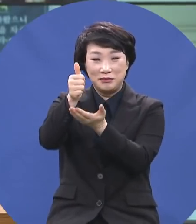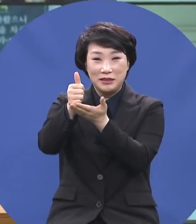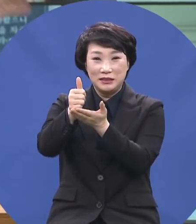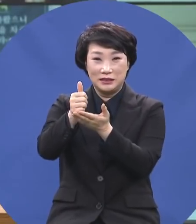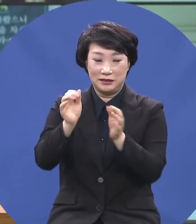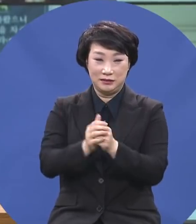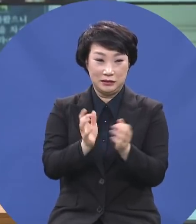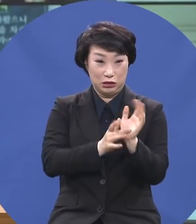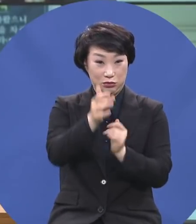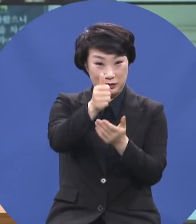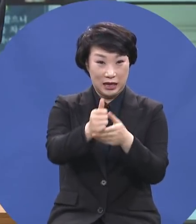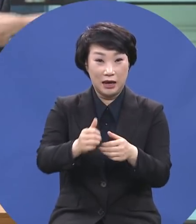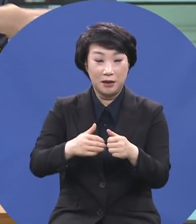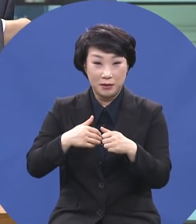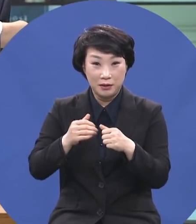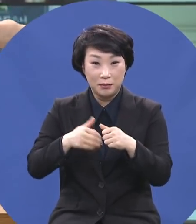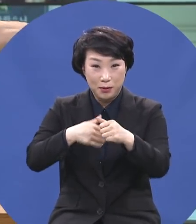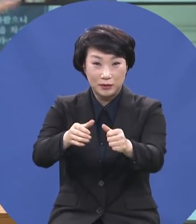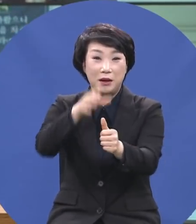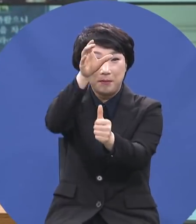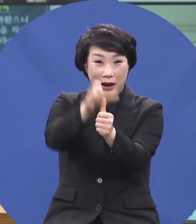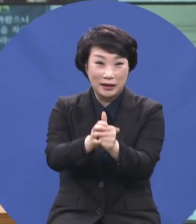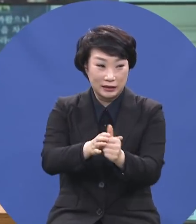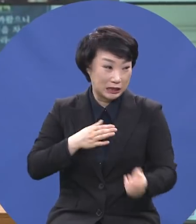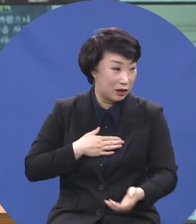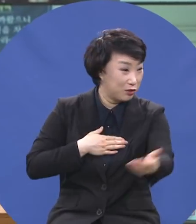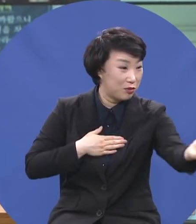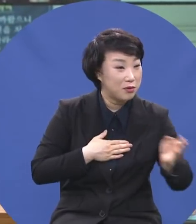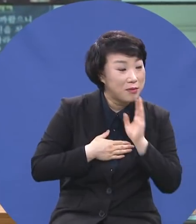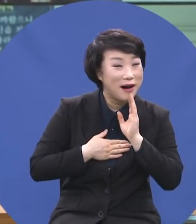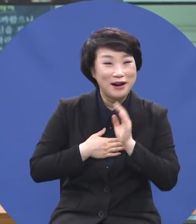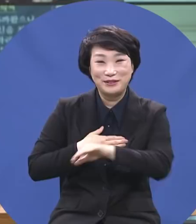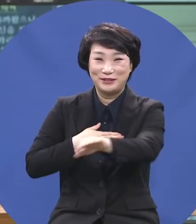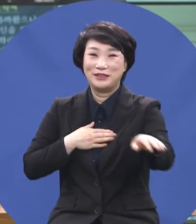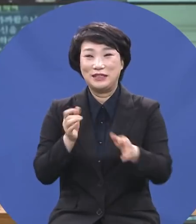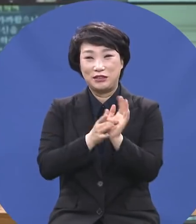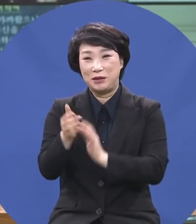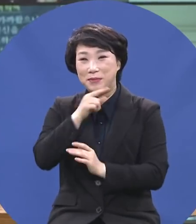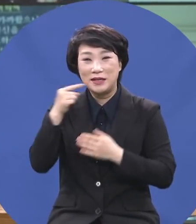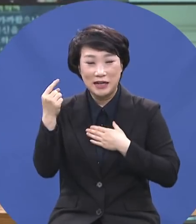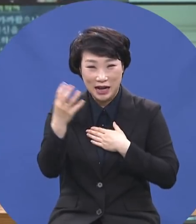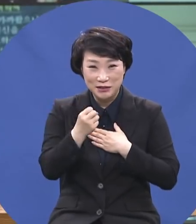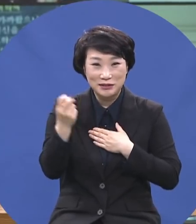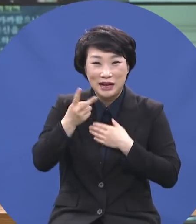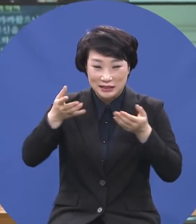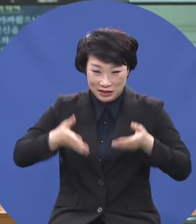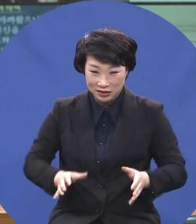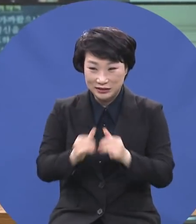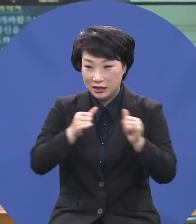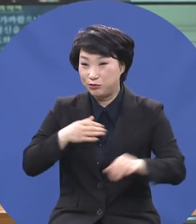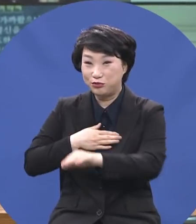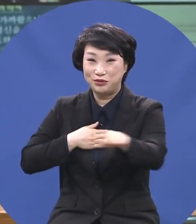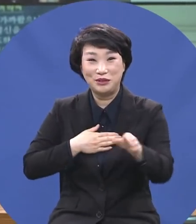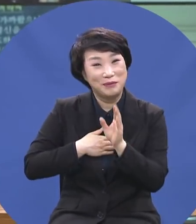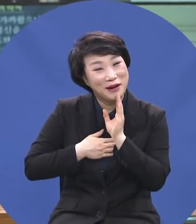예수님께 주신 자요 우리는 그의 피로 산 자가 되었으니 우리는 하나님 아버지 집에서 영원히